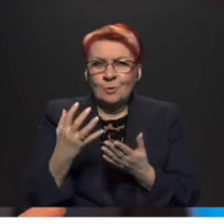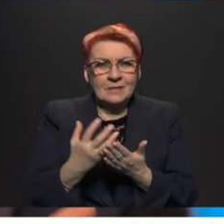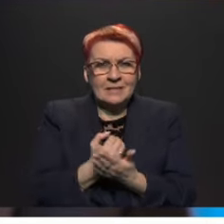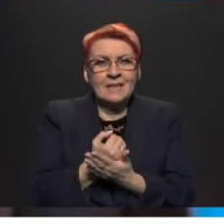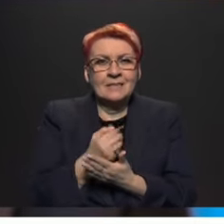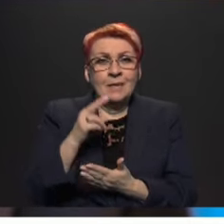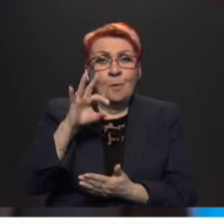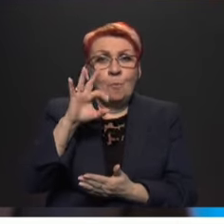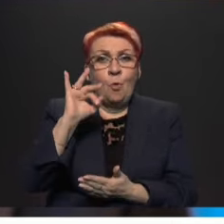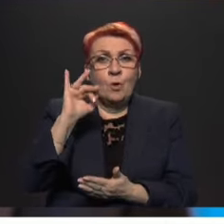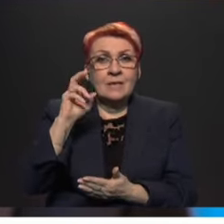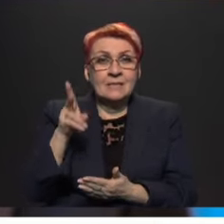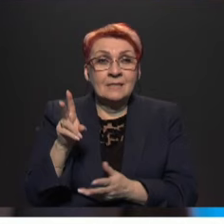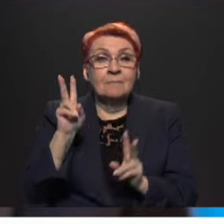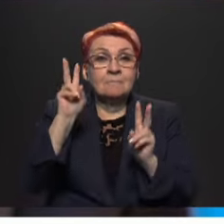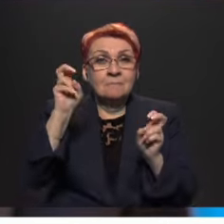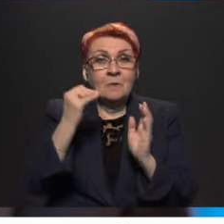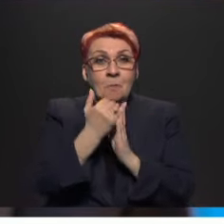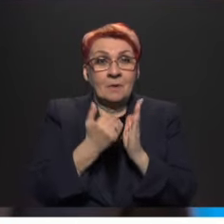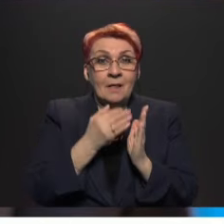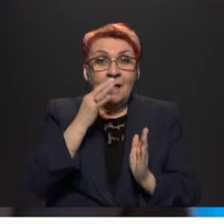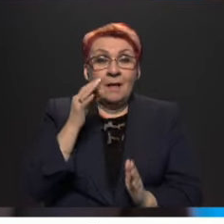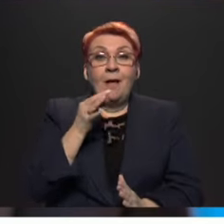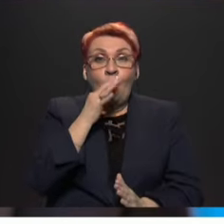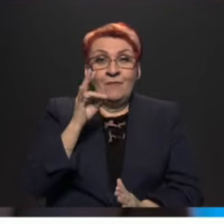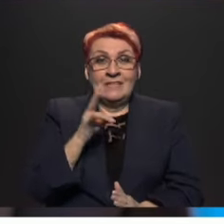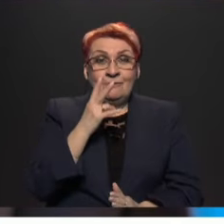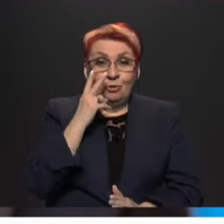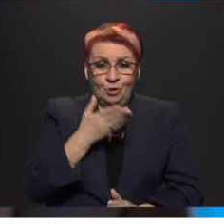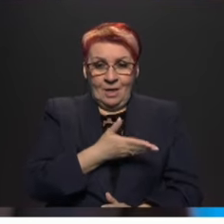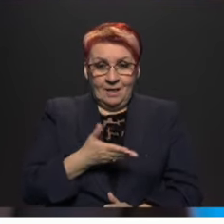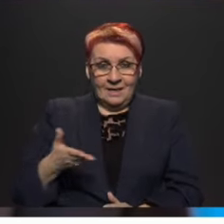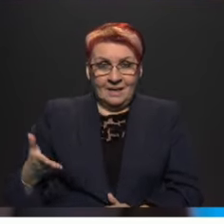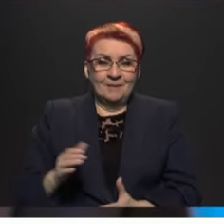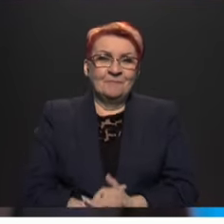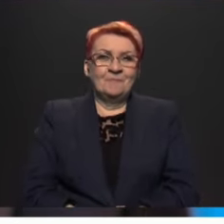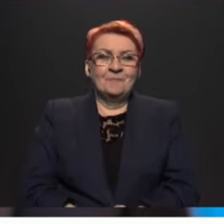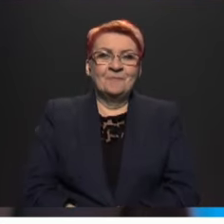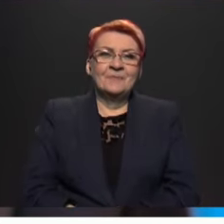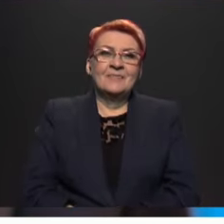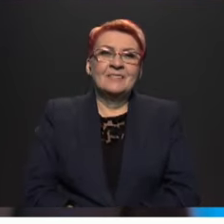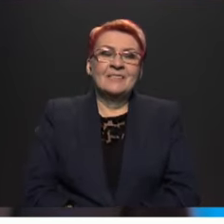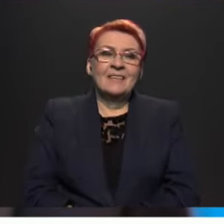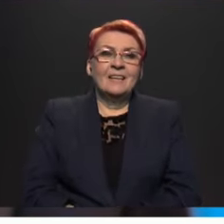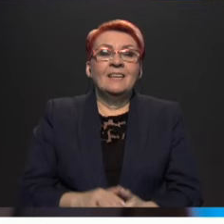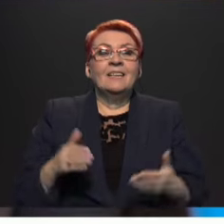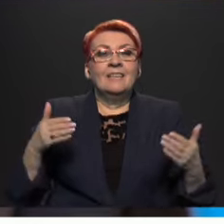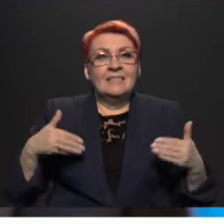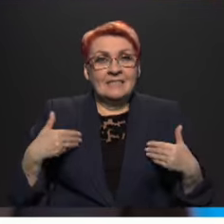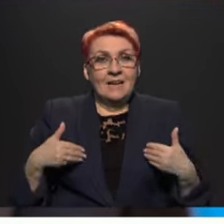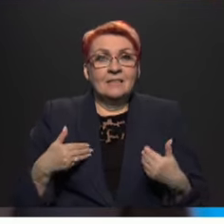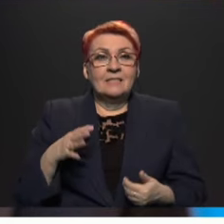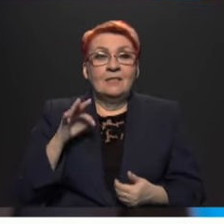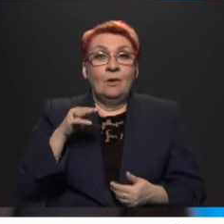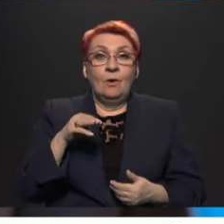этого в поисковой строчке набирайте название нашей программы «Ответ священника». Как раз следующий вопрос будет оттуда. Здравствуйте. От нательного